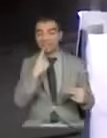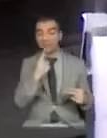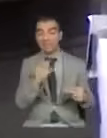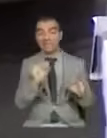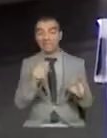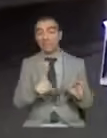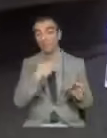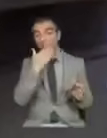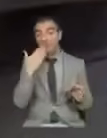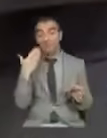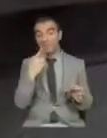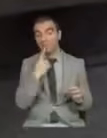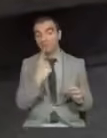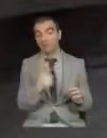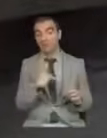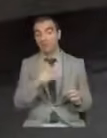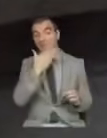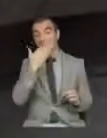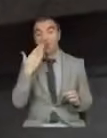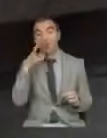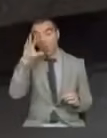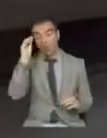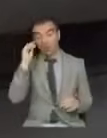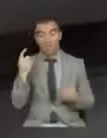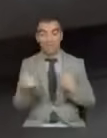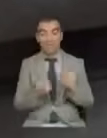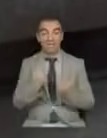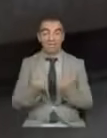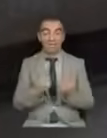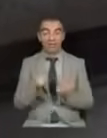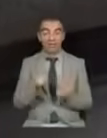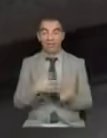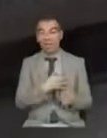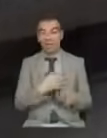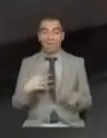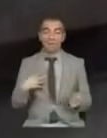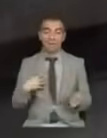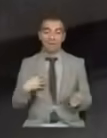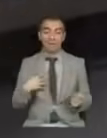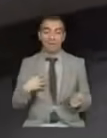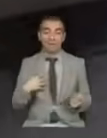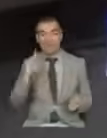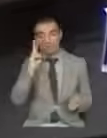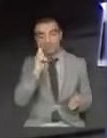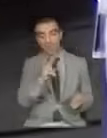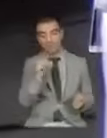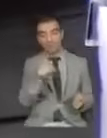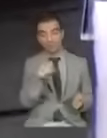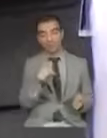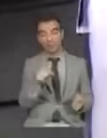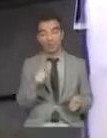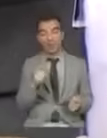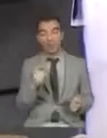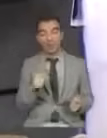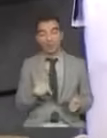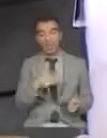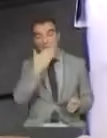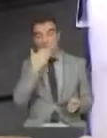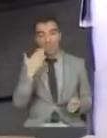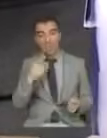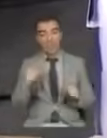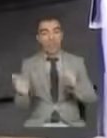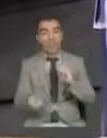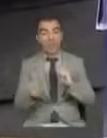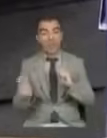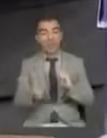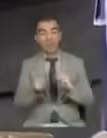kim bu Ramazan? Ramazan'ı öğrenmeye çalışıyor. Orada işte annesine. Bak burada özellikle mesela Ramazan davulcusu,